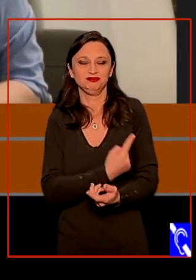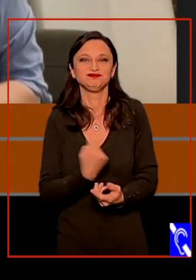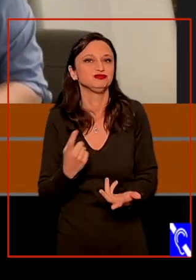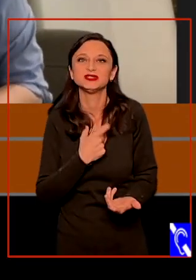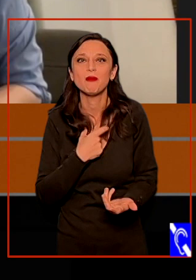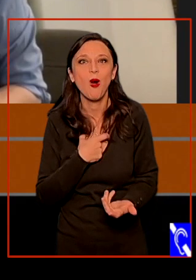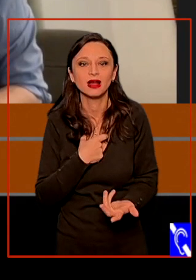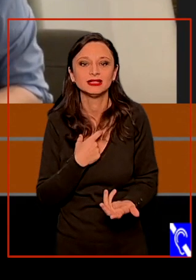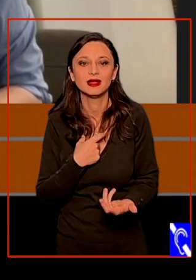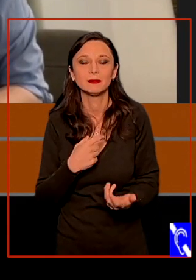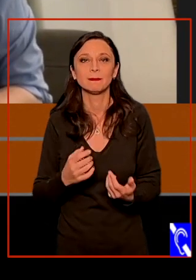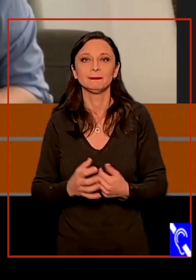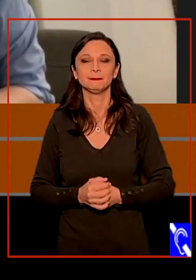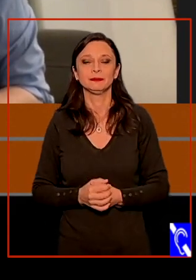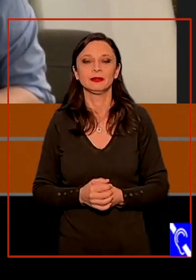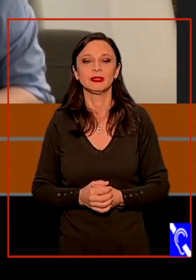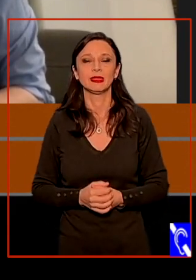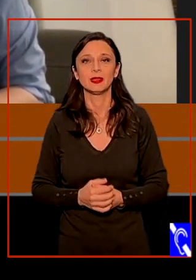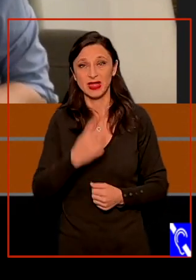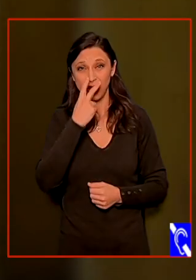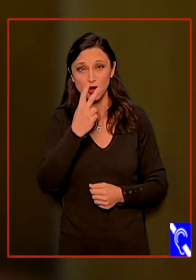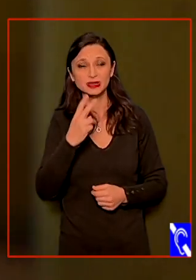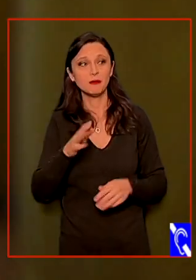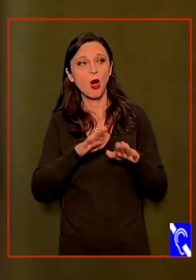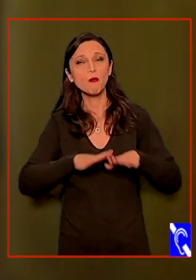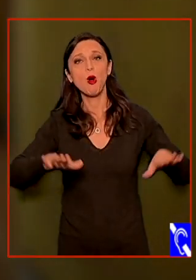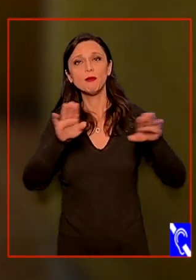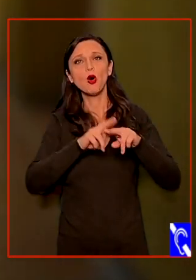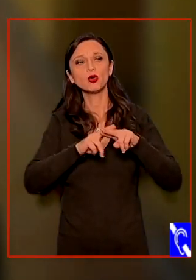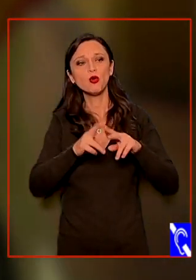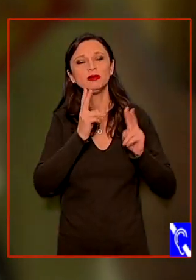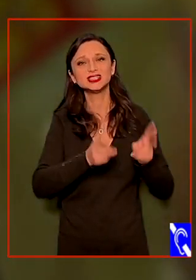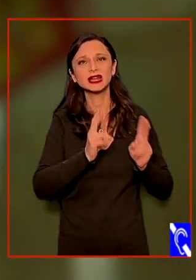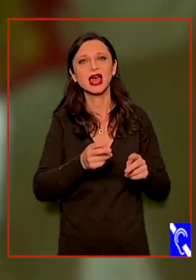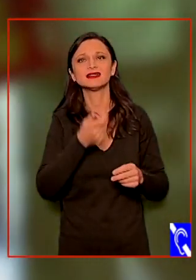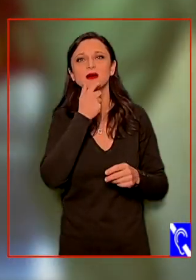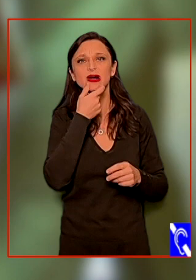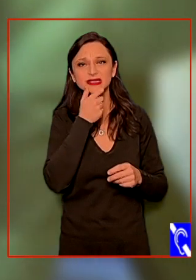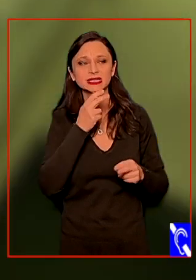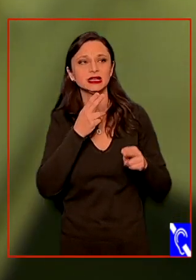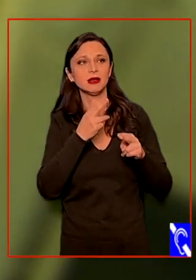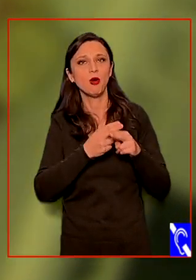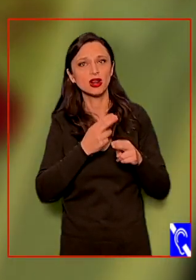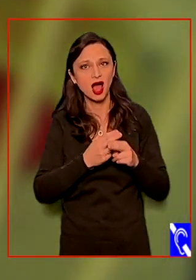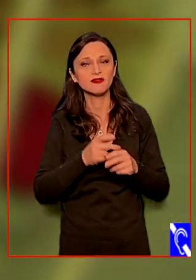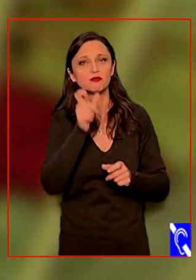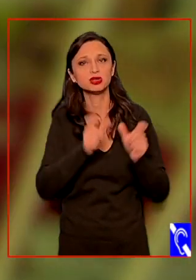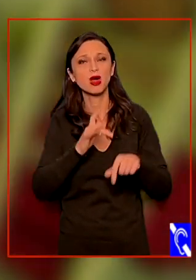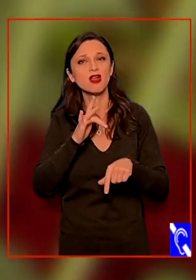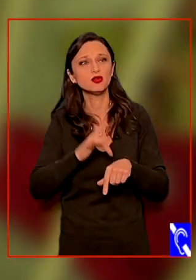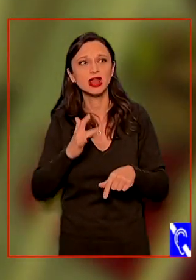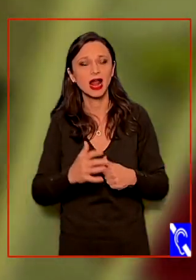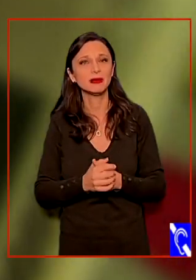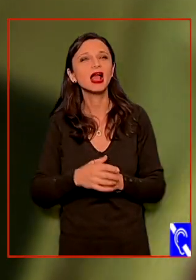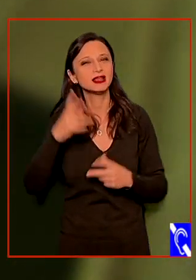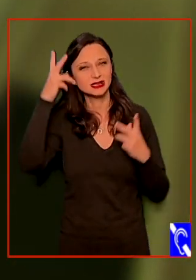vechi care spune ceva de genul, uite-te la un popor cum își tratează bătrânii, bolnavi, persoanele vulnerabile,